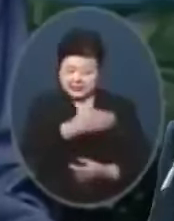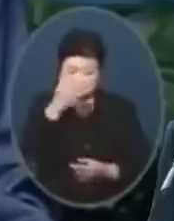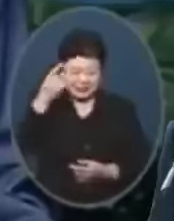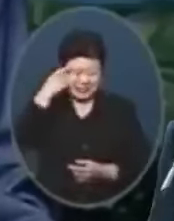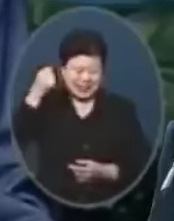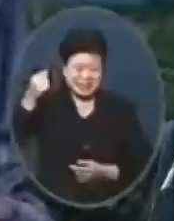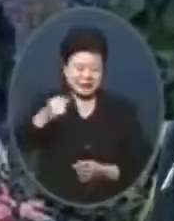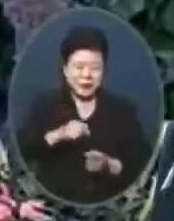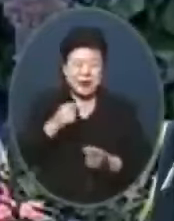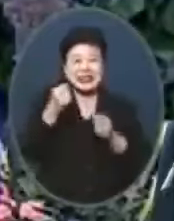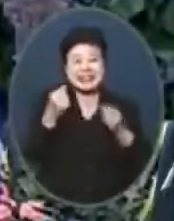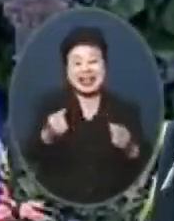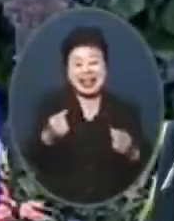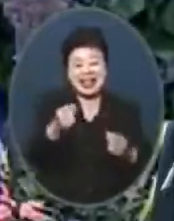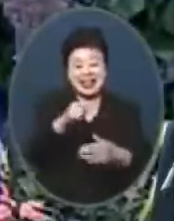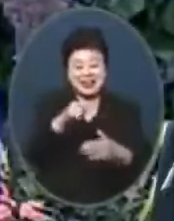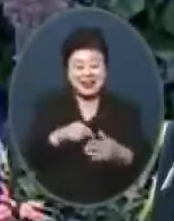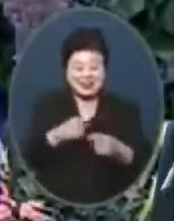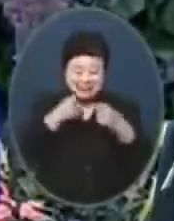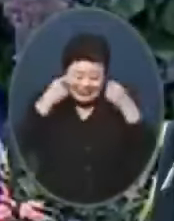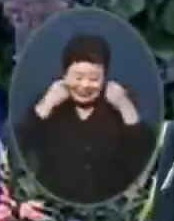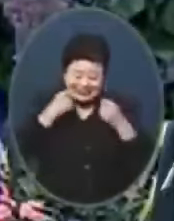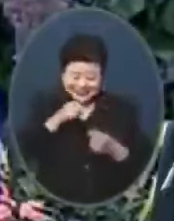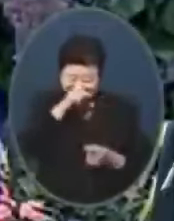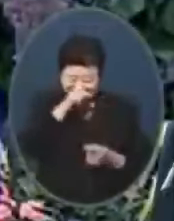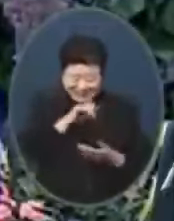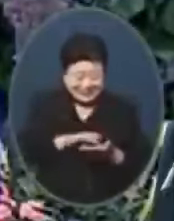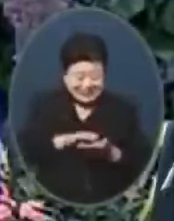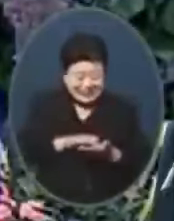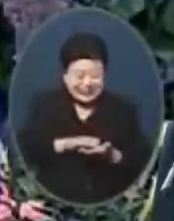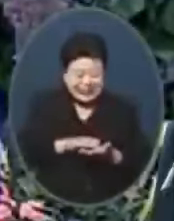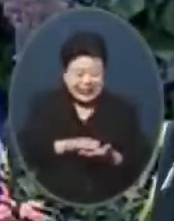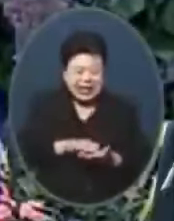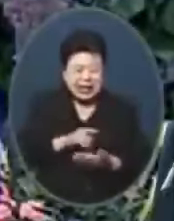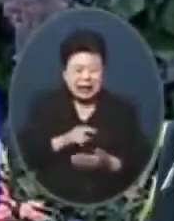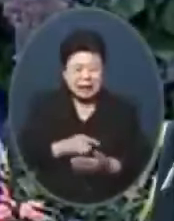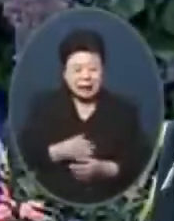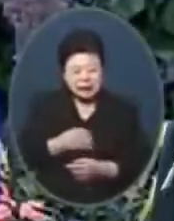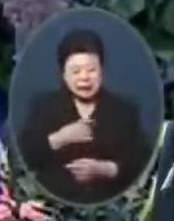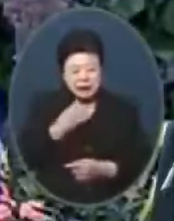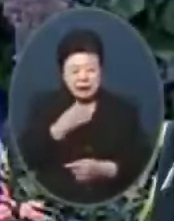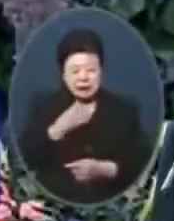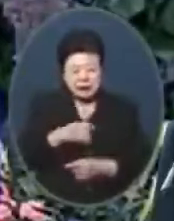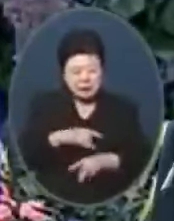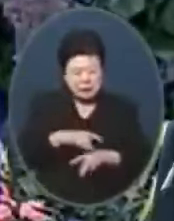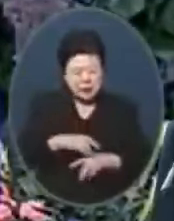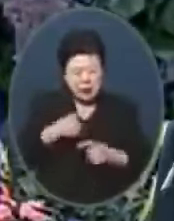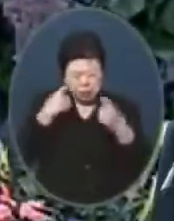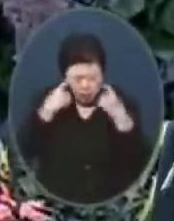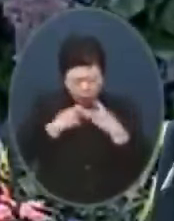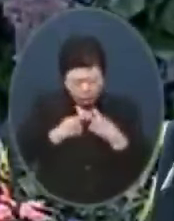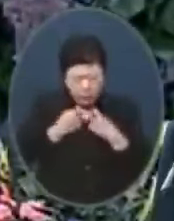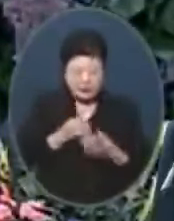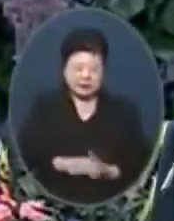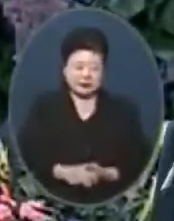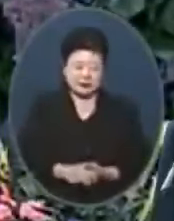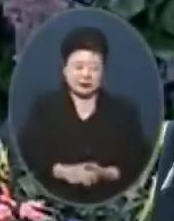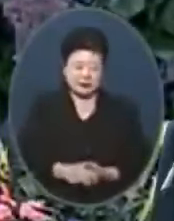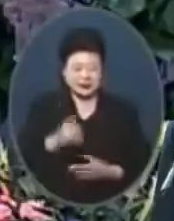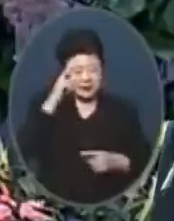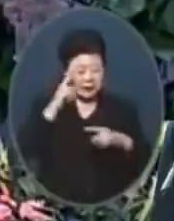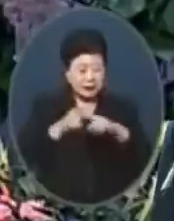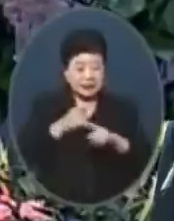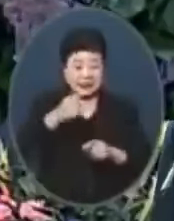17장 22절에 마음의 즐거움은 양약이라도 심령의 근심은 뼈로 마르게 하느니라고 말하고 있습니다. 긍정적인 마음을 가지고 살